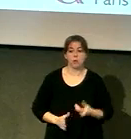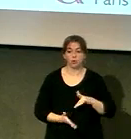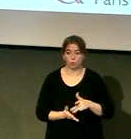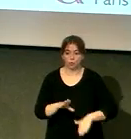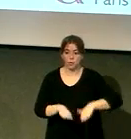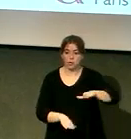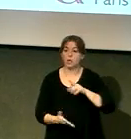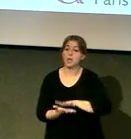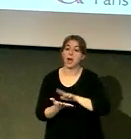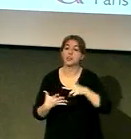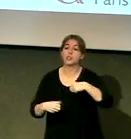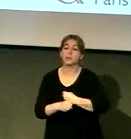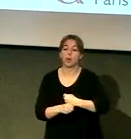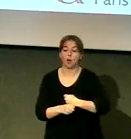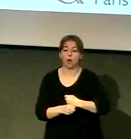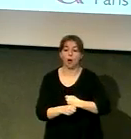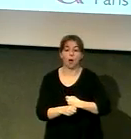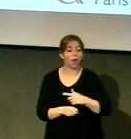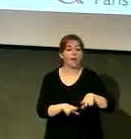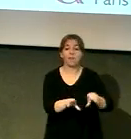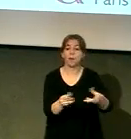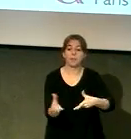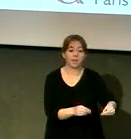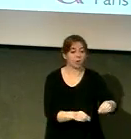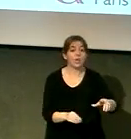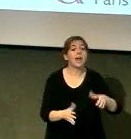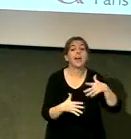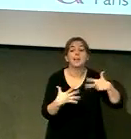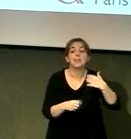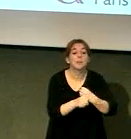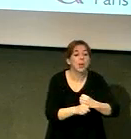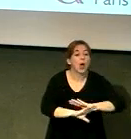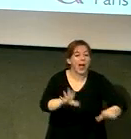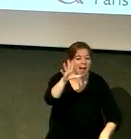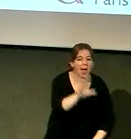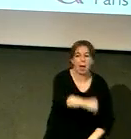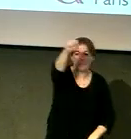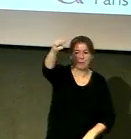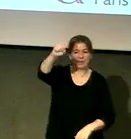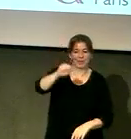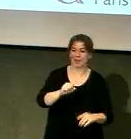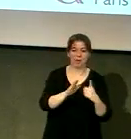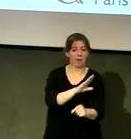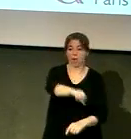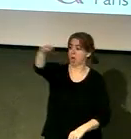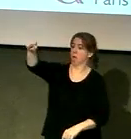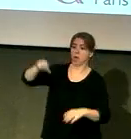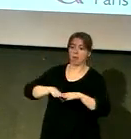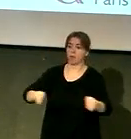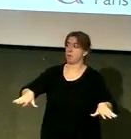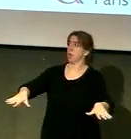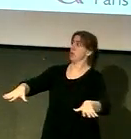des 18 ans de l'enfant, on le retire de la famille d'accueil. Donc il n'a plus de famille le jour de ses 18 ans. Et